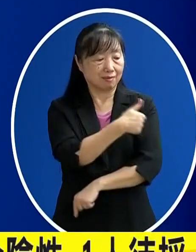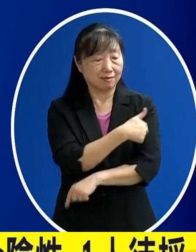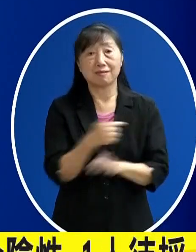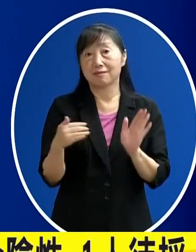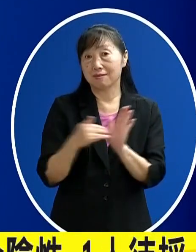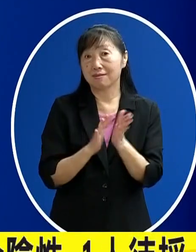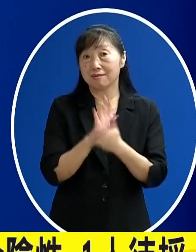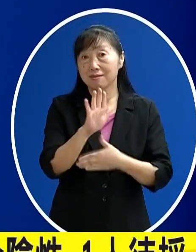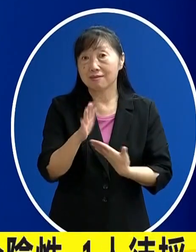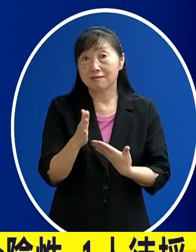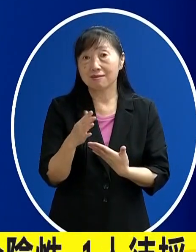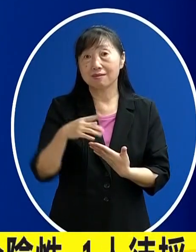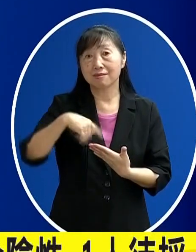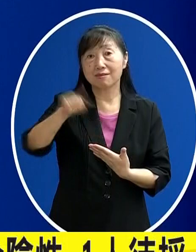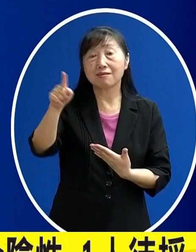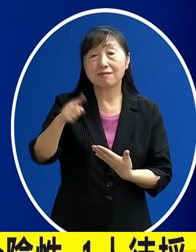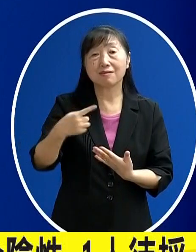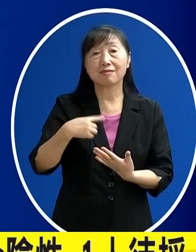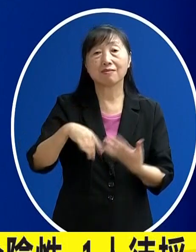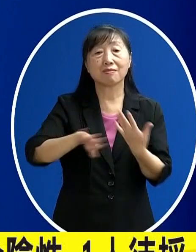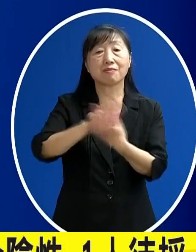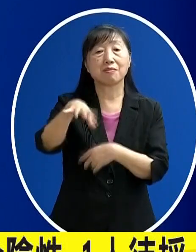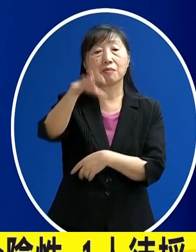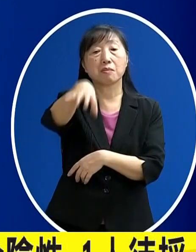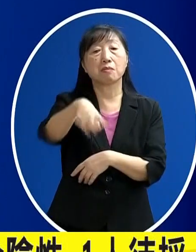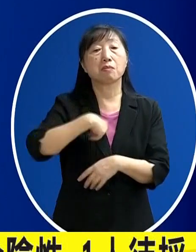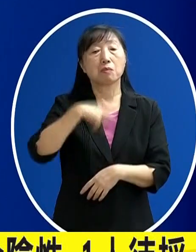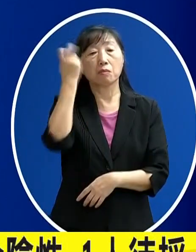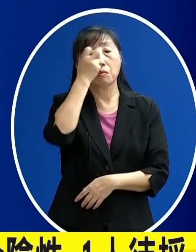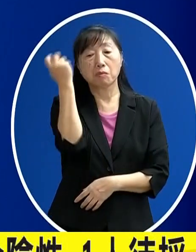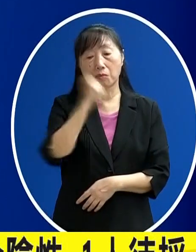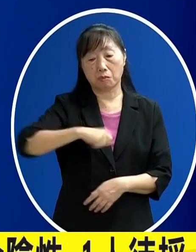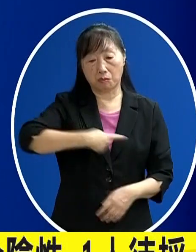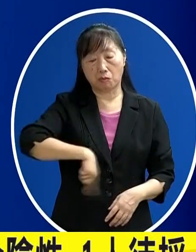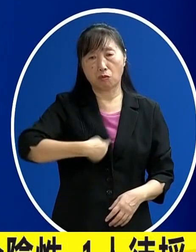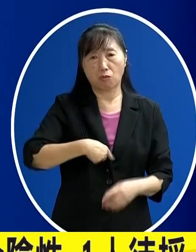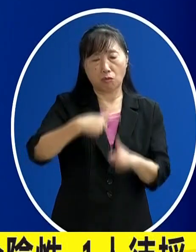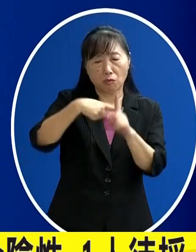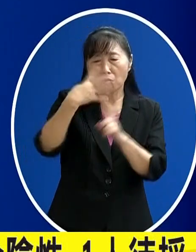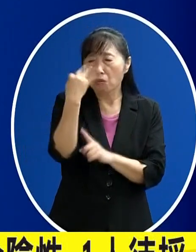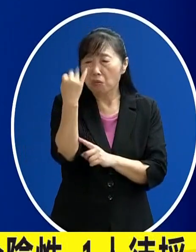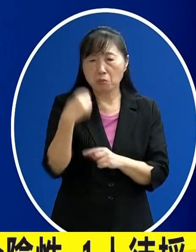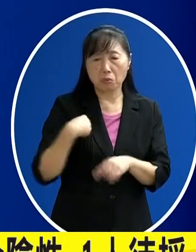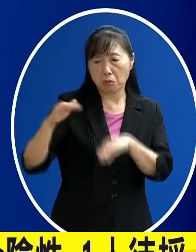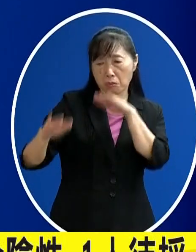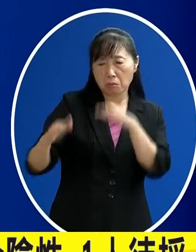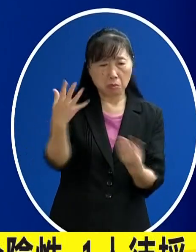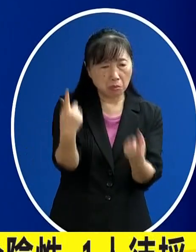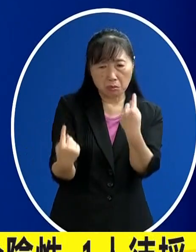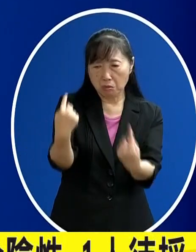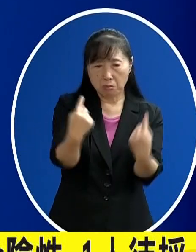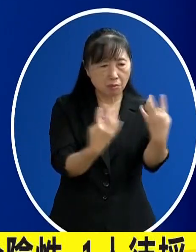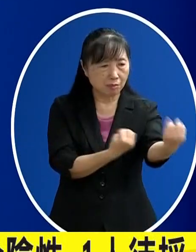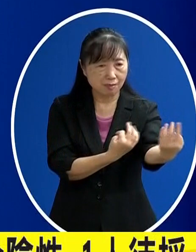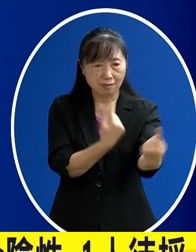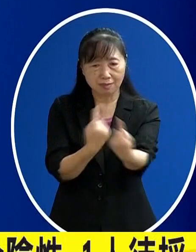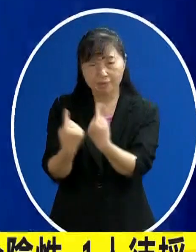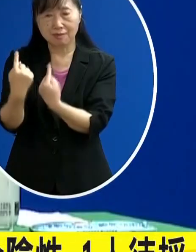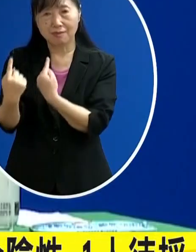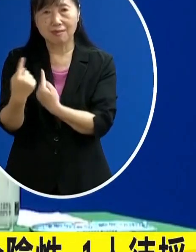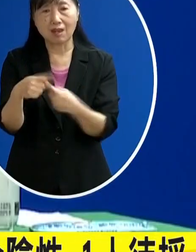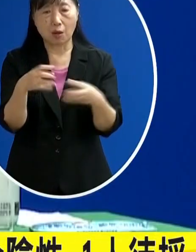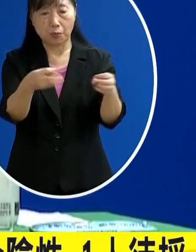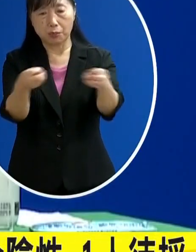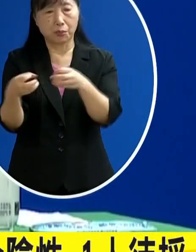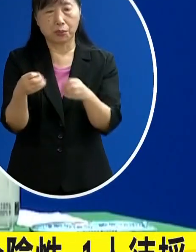剂疫苗之后去医师检验机构去验抗体，验出来的数值，我的比较高，你的比较低等等这些讨论